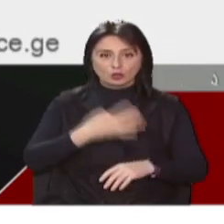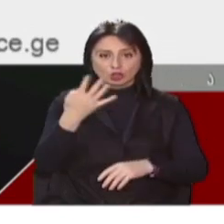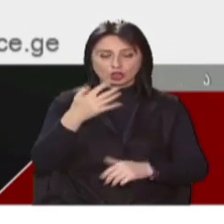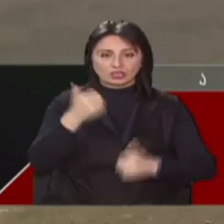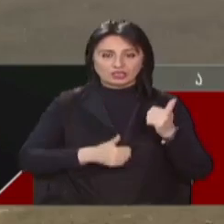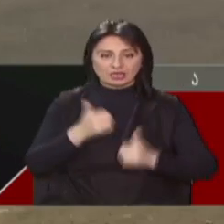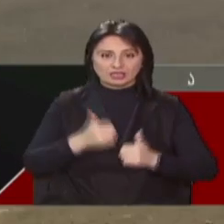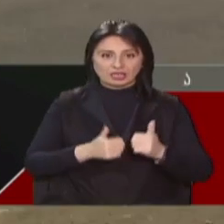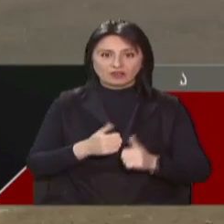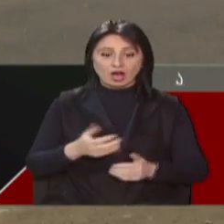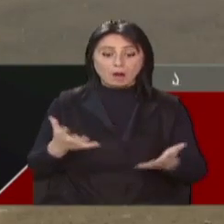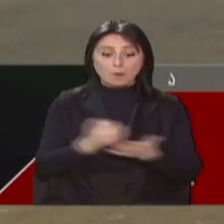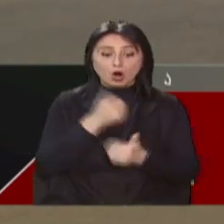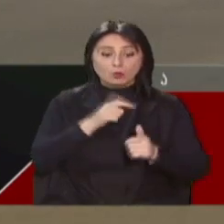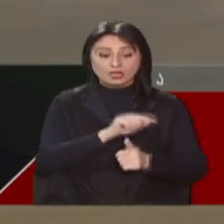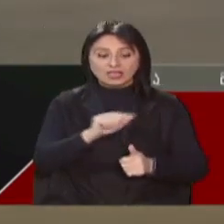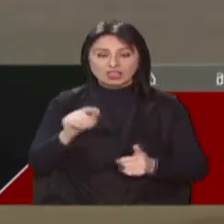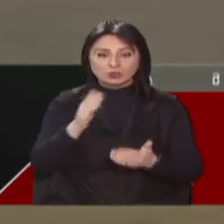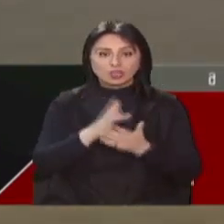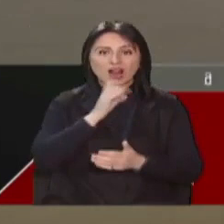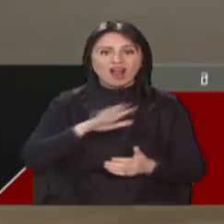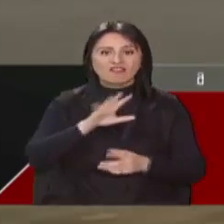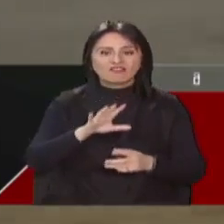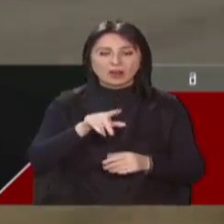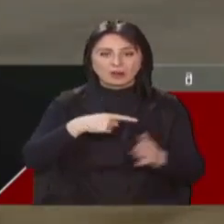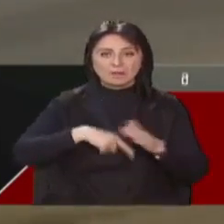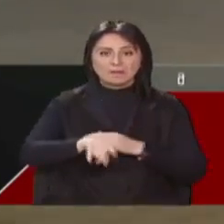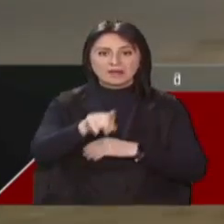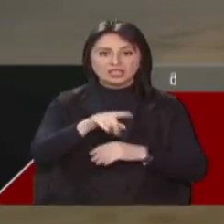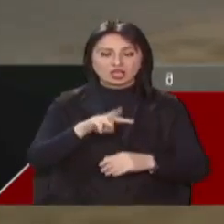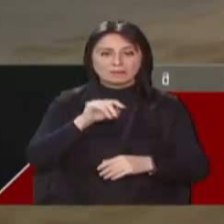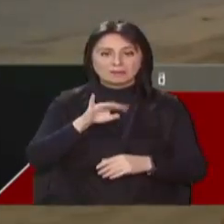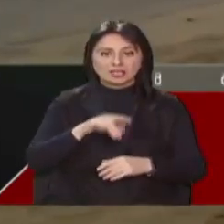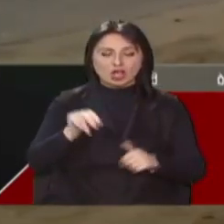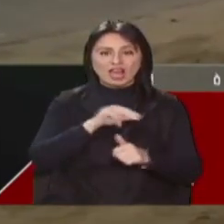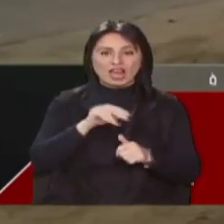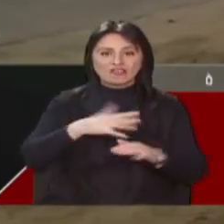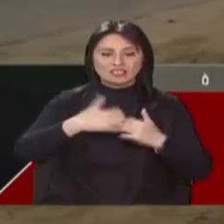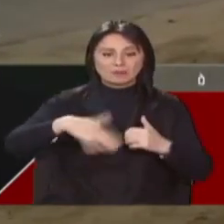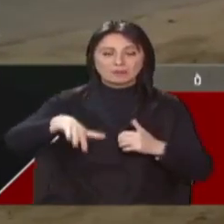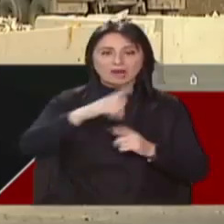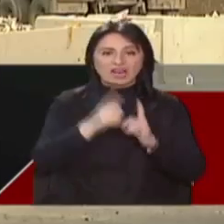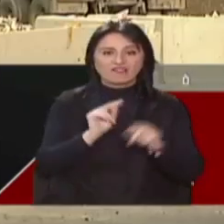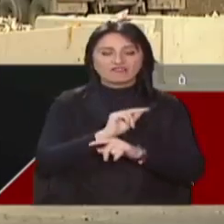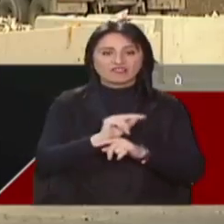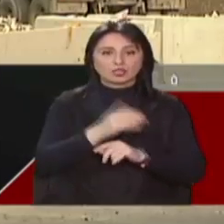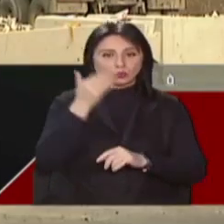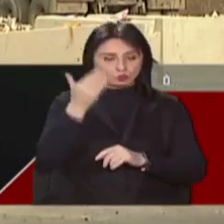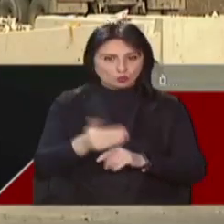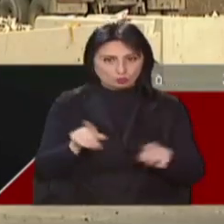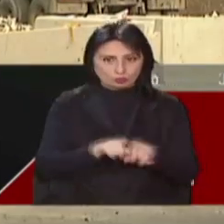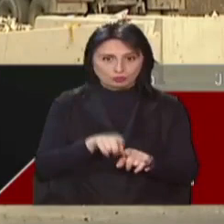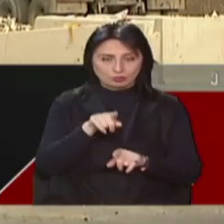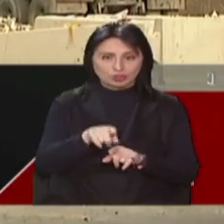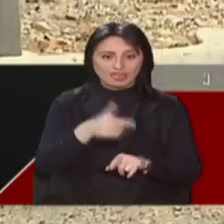44 ტენდერი. Მოგებულ ტენდერებს შორისაა ავლაბრის მეტროს მიმდებარედ მიმინოს და ერევნის სკვერის ინფრასტრუქტურული სამუშაოები,